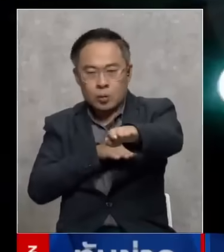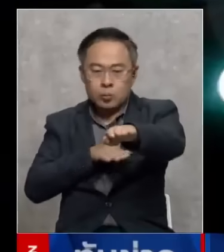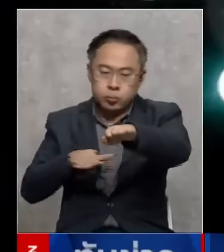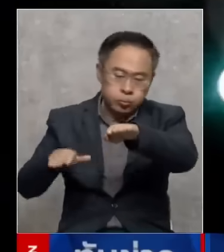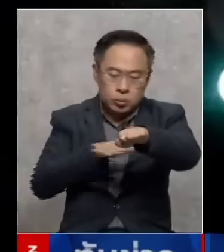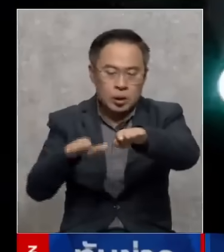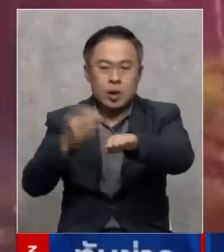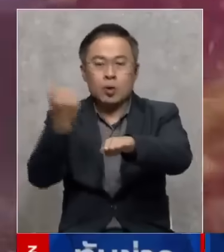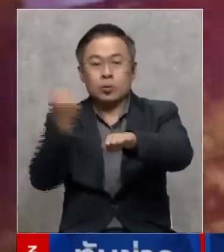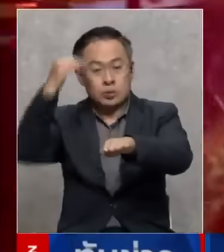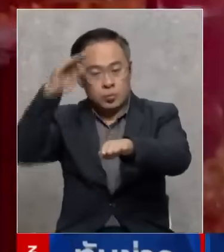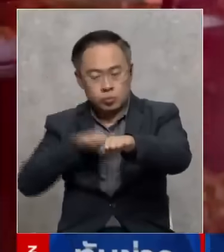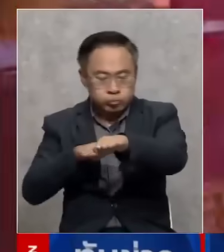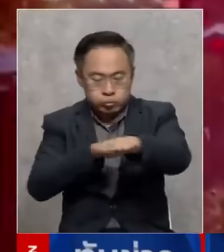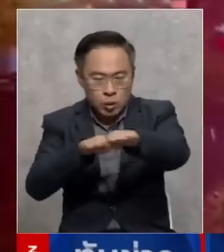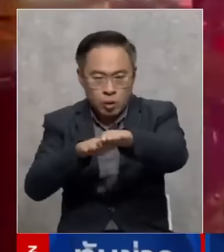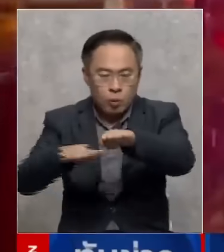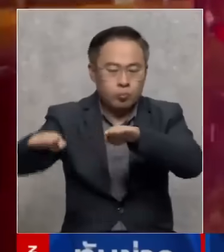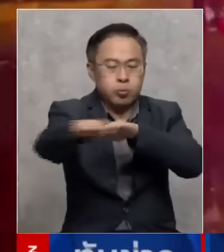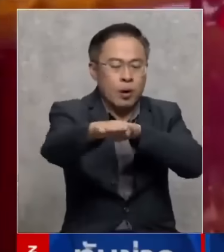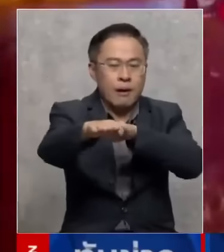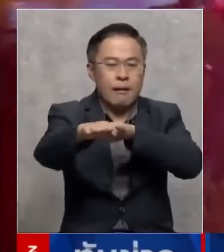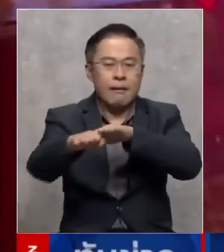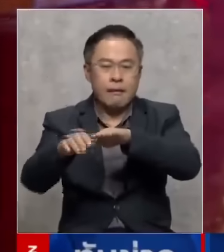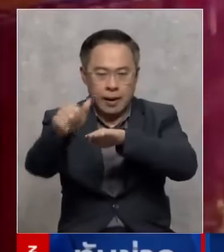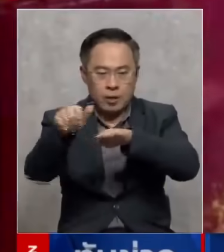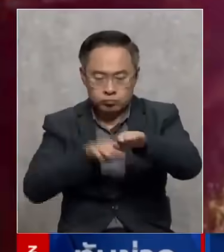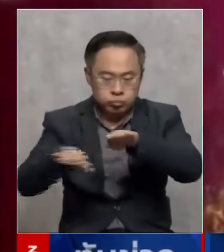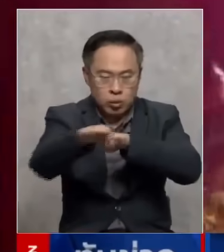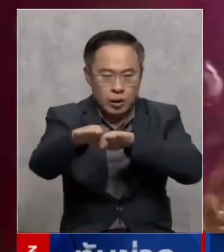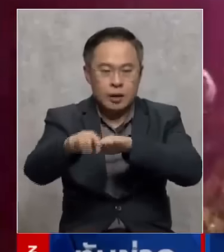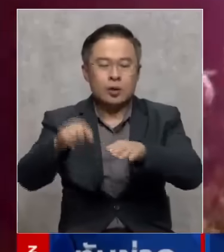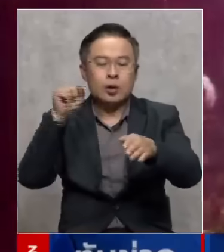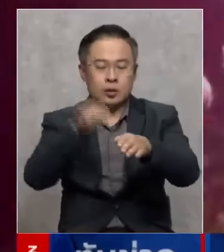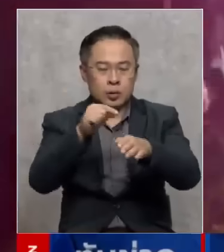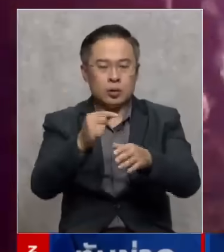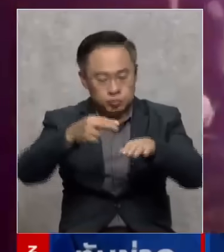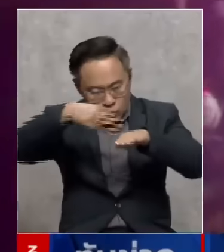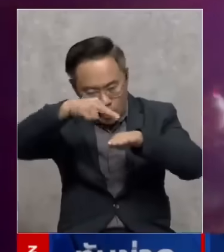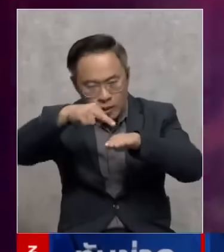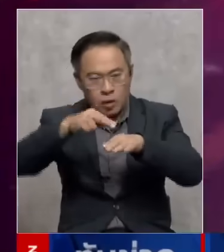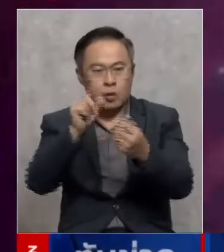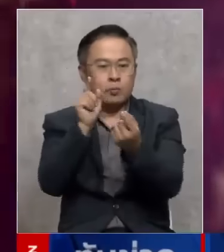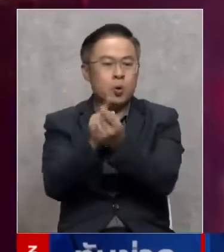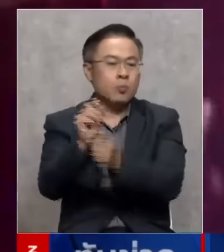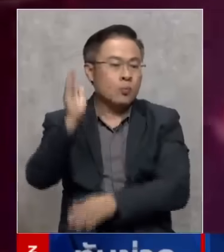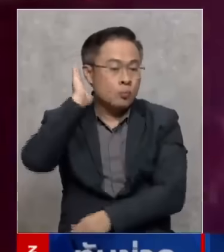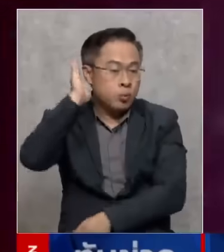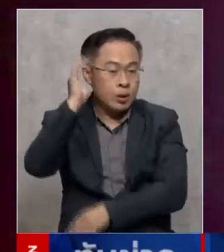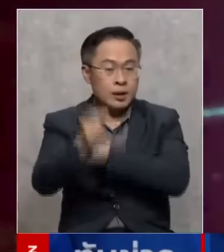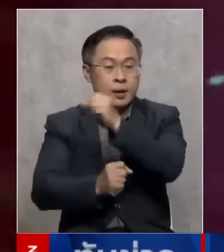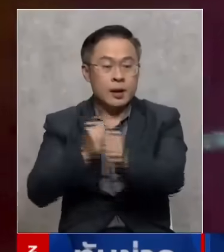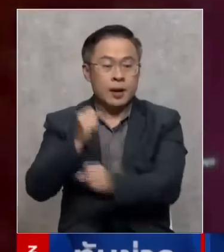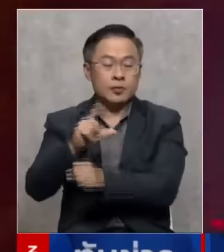กิโลเมตรที่ 54ตำบลลำไทรอำเภอวังน้อยค่ะไปควบคุมตัวคนขับทราบชื่อว่านายสมชายอายุ 25ปี